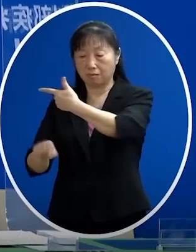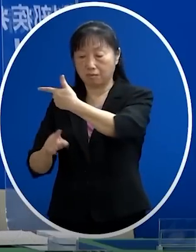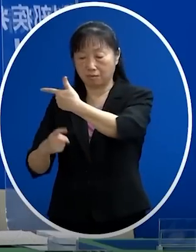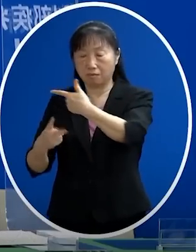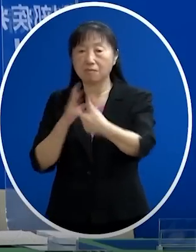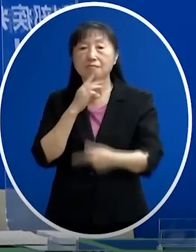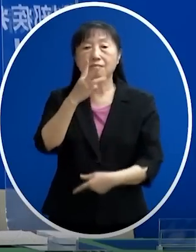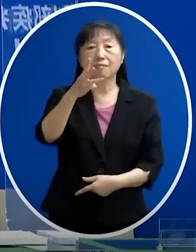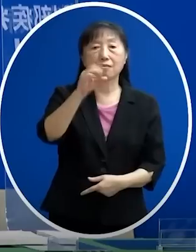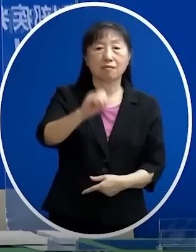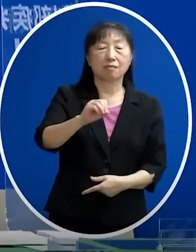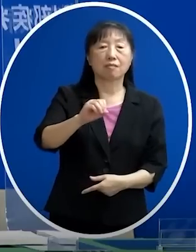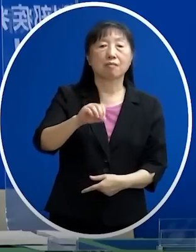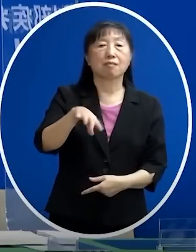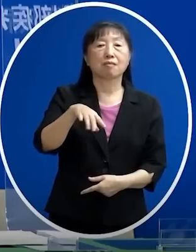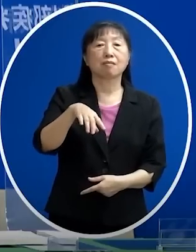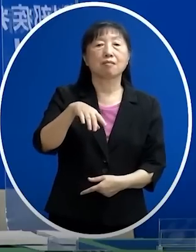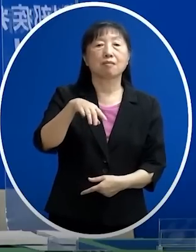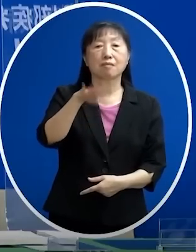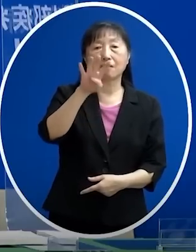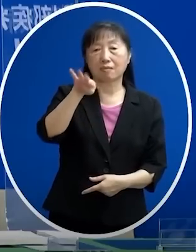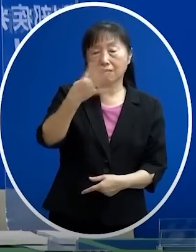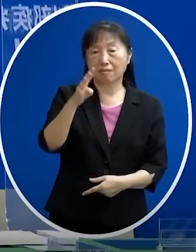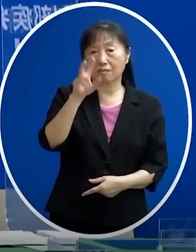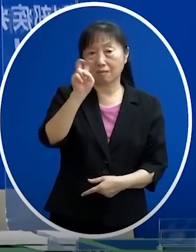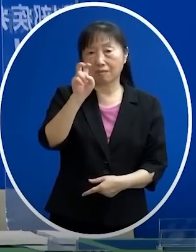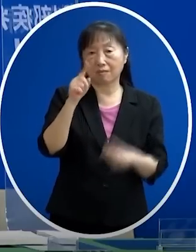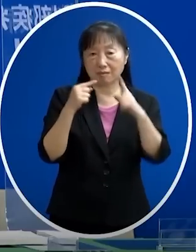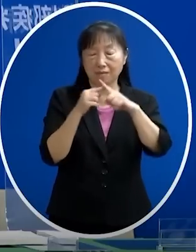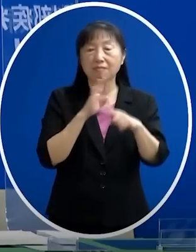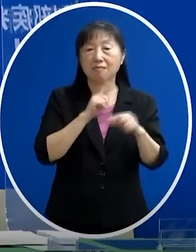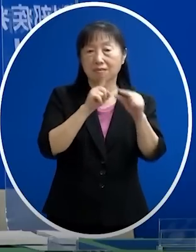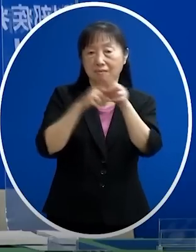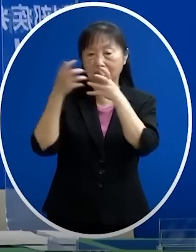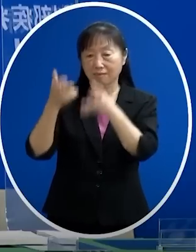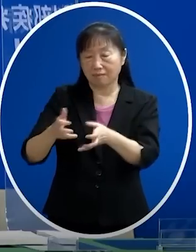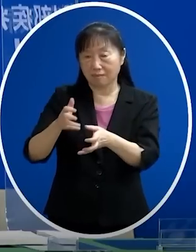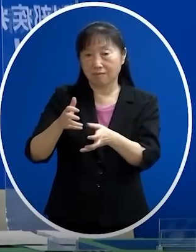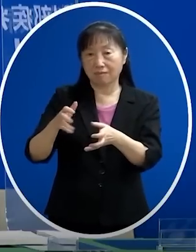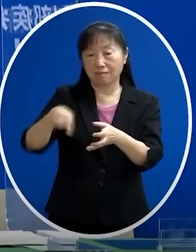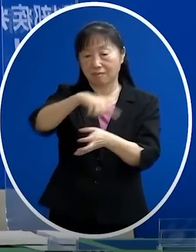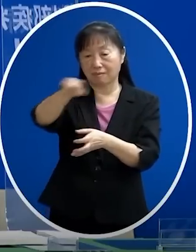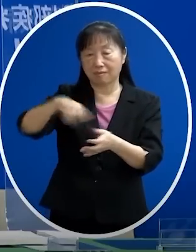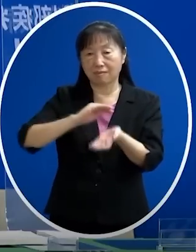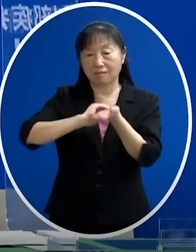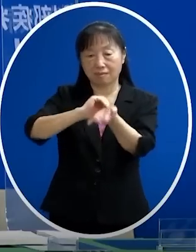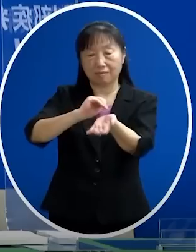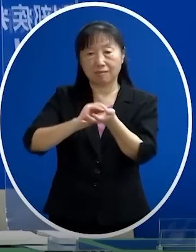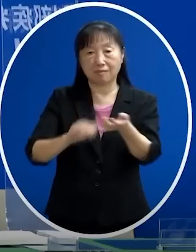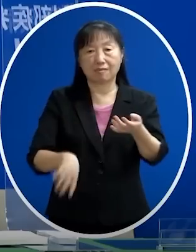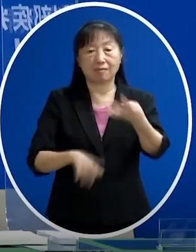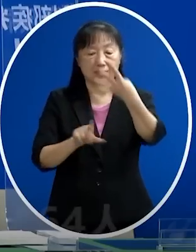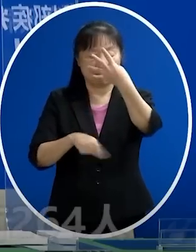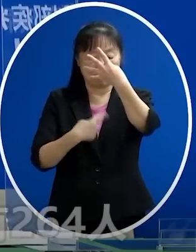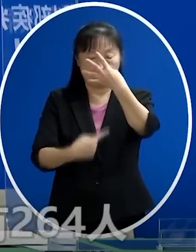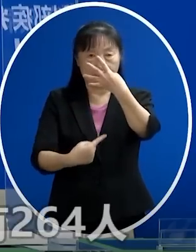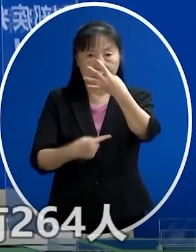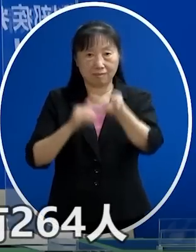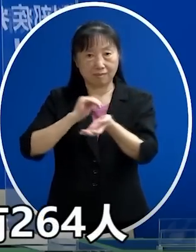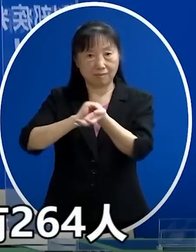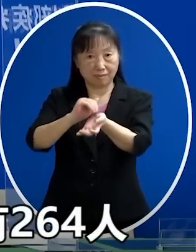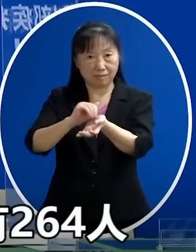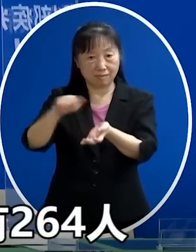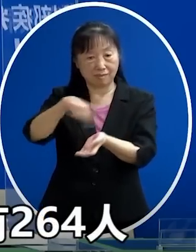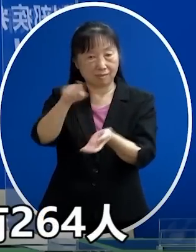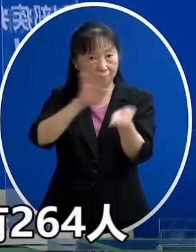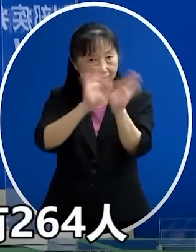是30,420人，其中中重症送医的从4月1号开始送医的